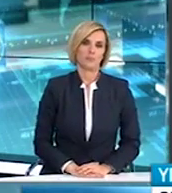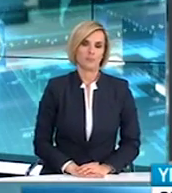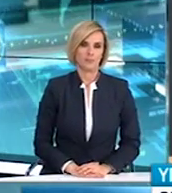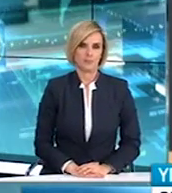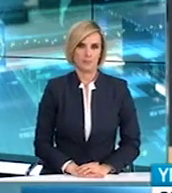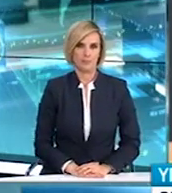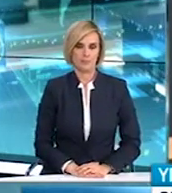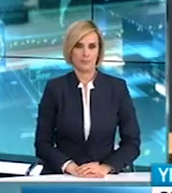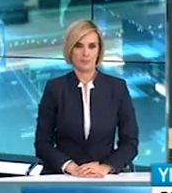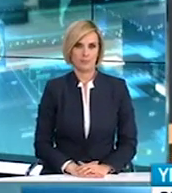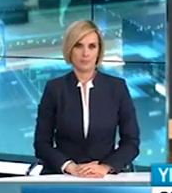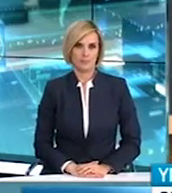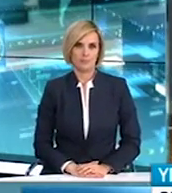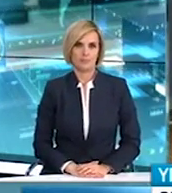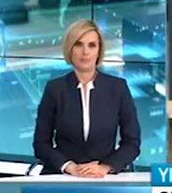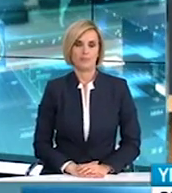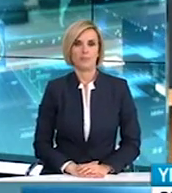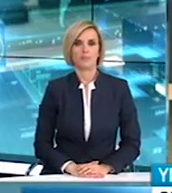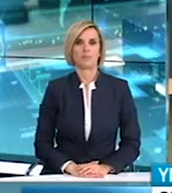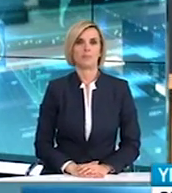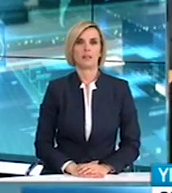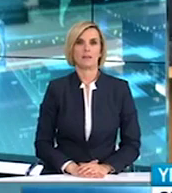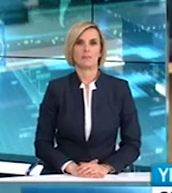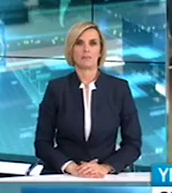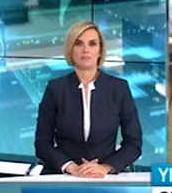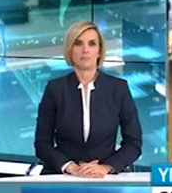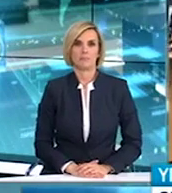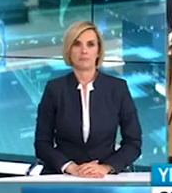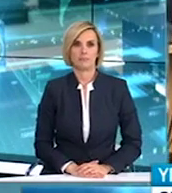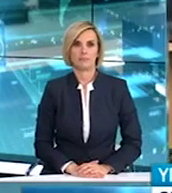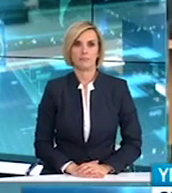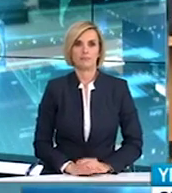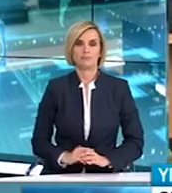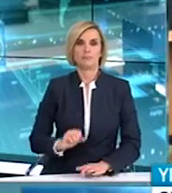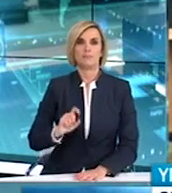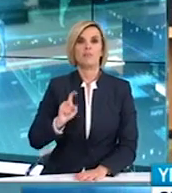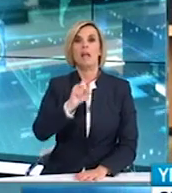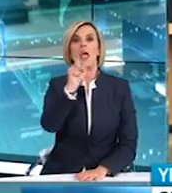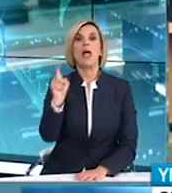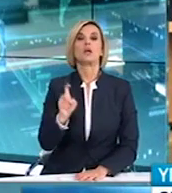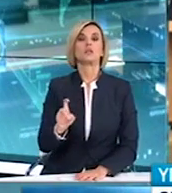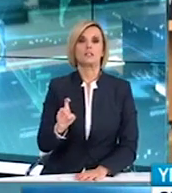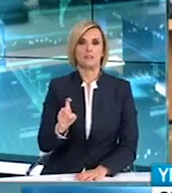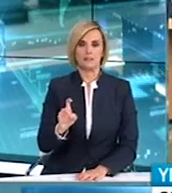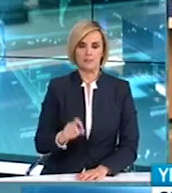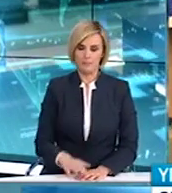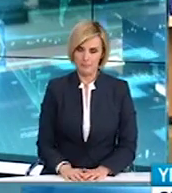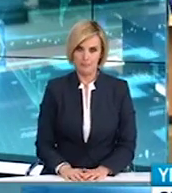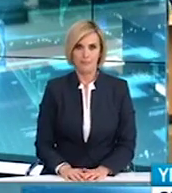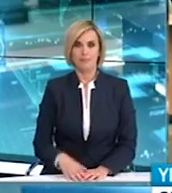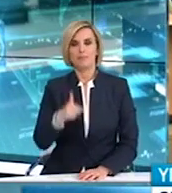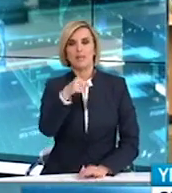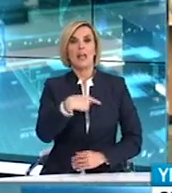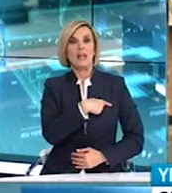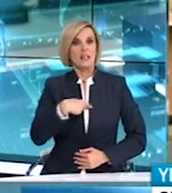Ευχαριστούμε, κύριε Υπουργέ. Προχωράμε σε ερωτήσεις. Πρώτη ερώτηση, κυρία Παπακοστοπούλου από το Star Channel. Κύριε καθηγητά, μαθαίνουμε πως